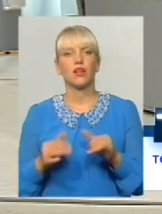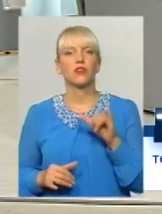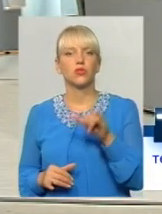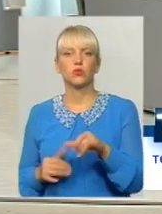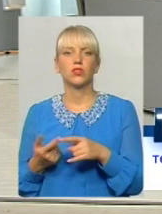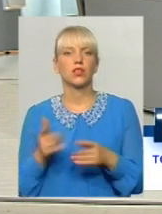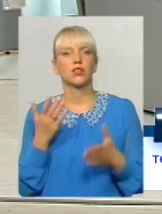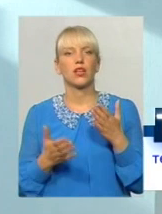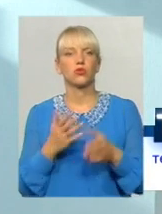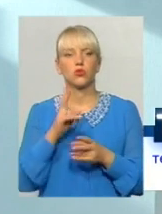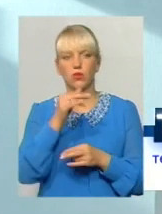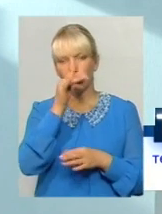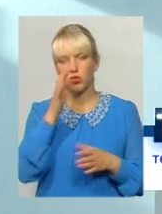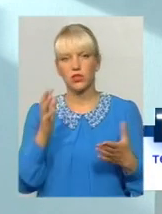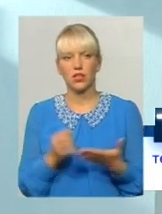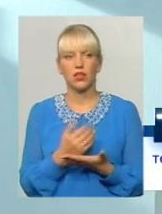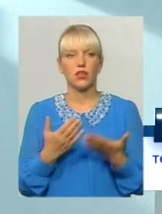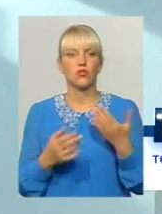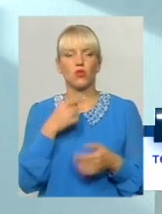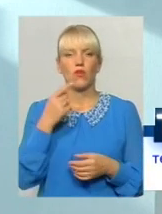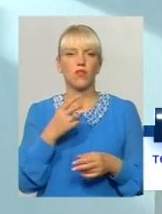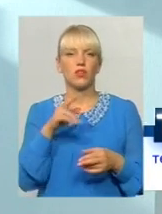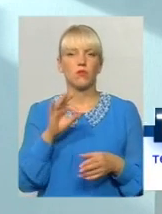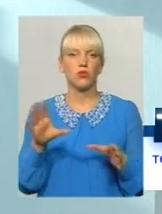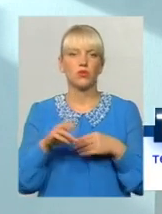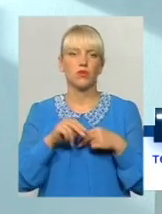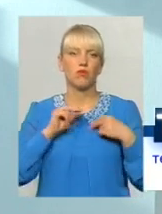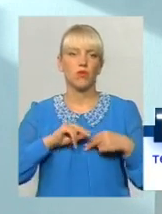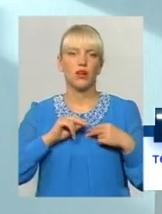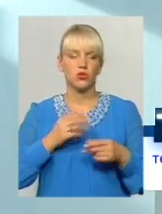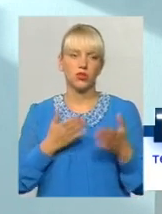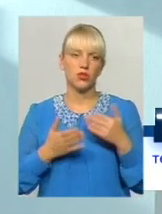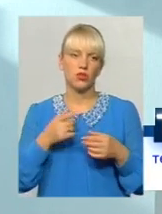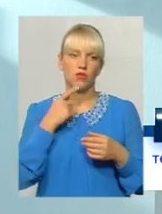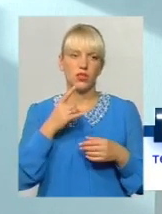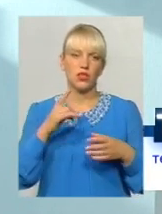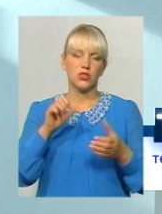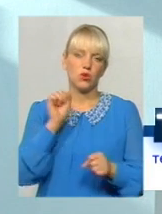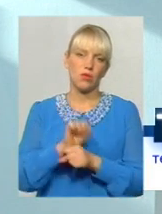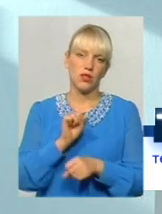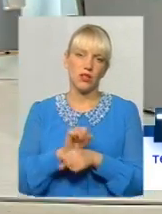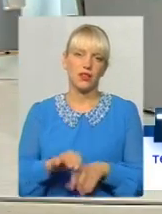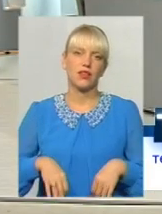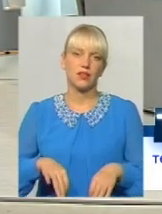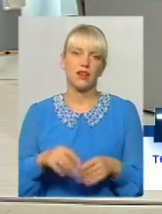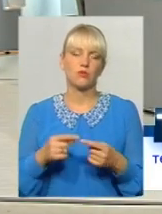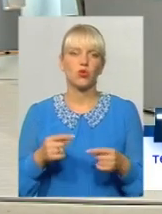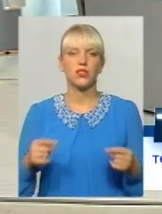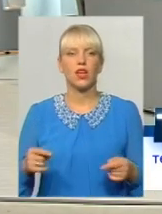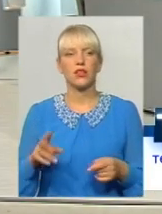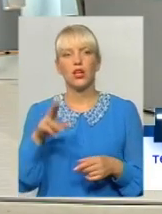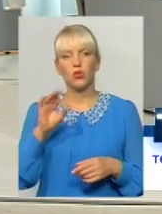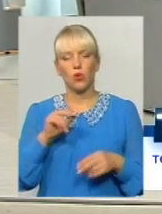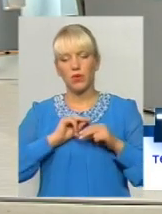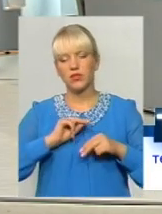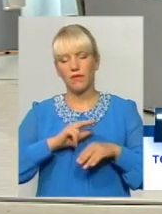говориться то, що не можуть знайти, от коли говориться про співпрацю, співпраця, коли зупиняти транспортні засоби, працівники поліції мають з